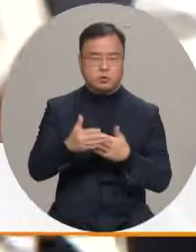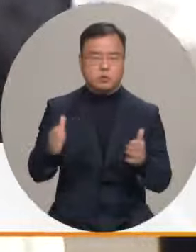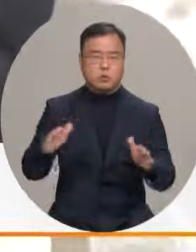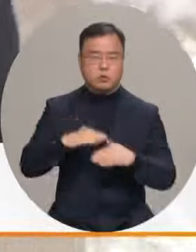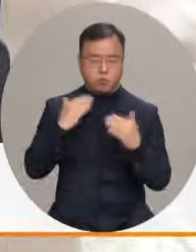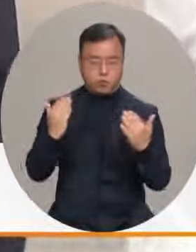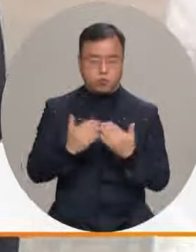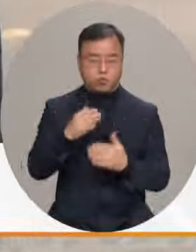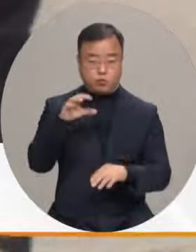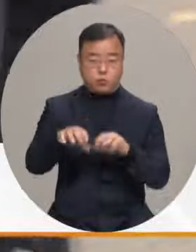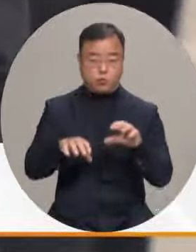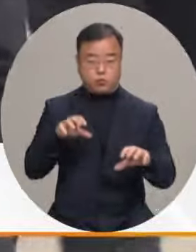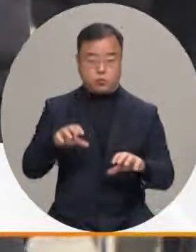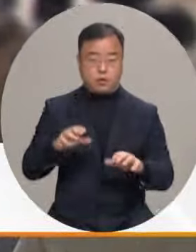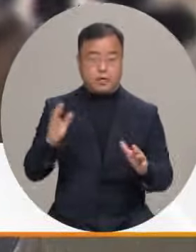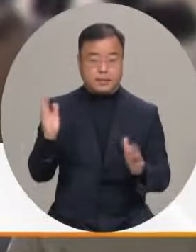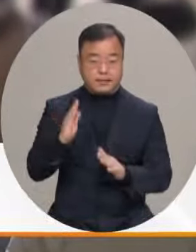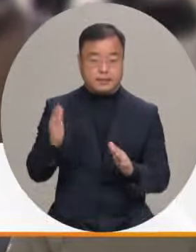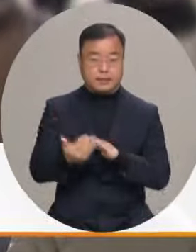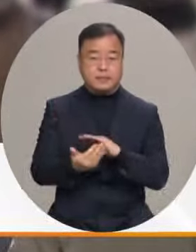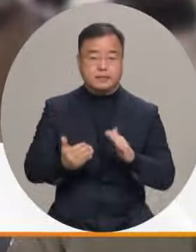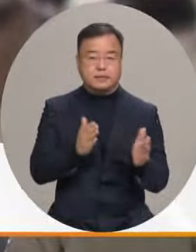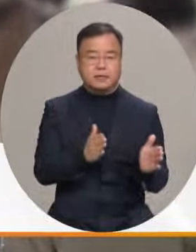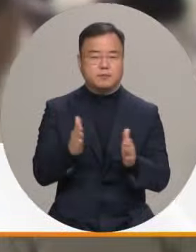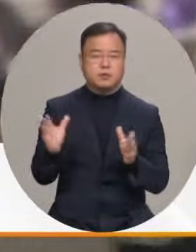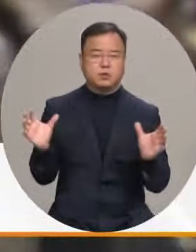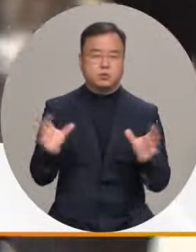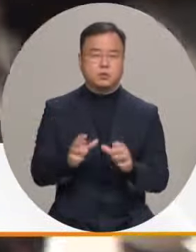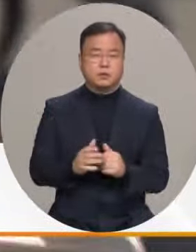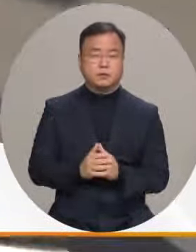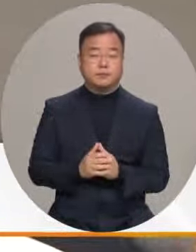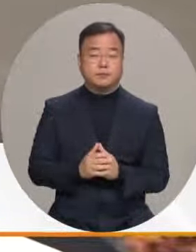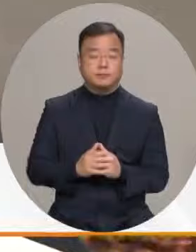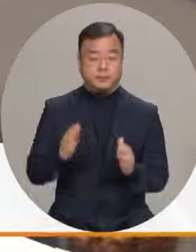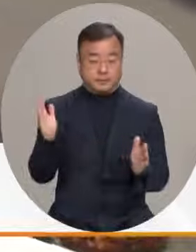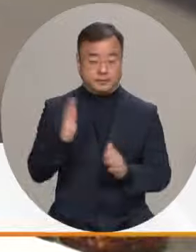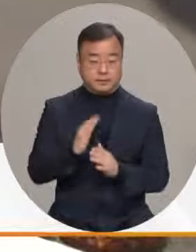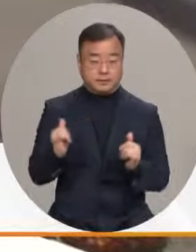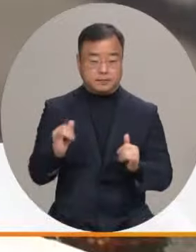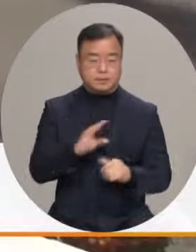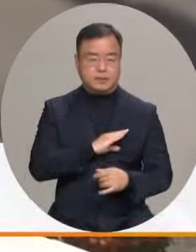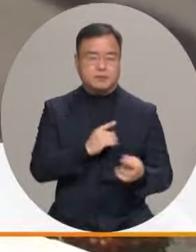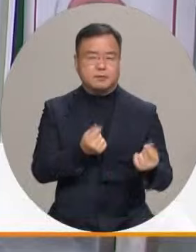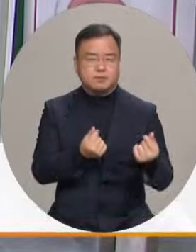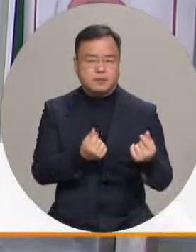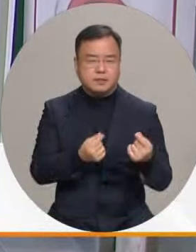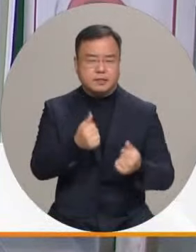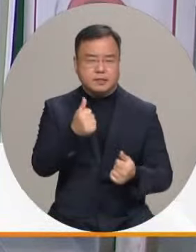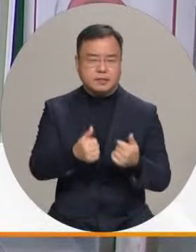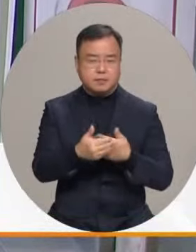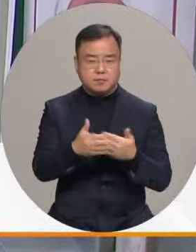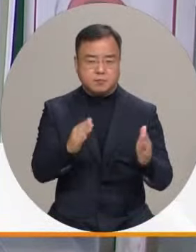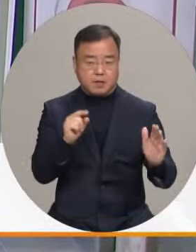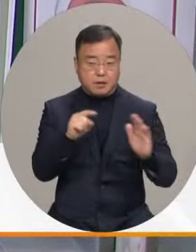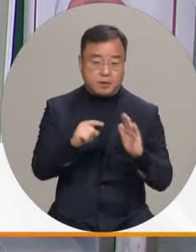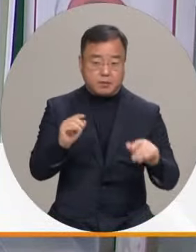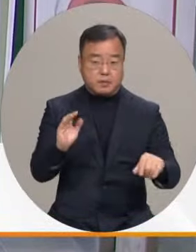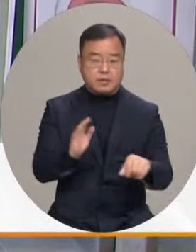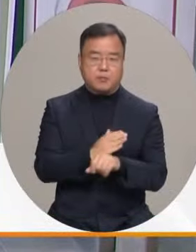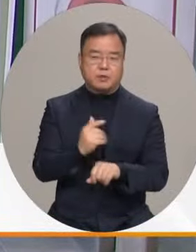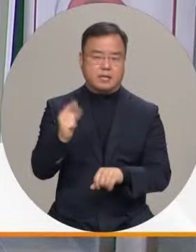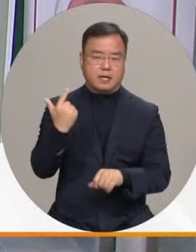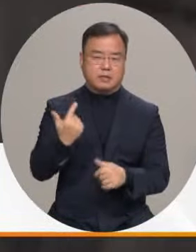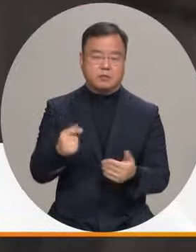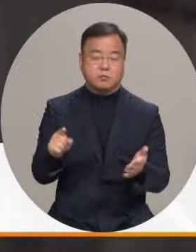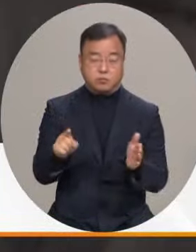시험장에서 수험생 예비 소집이 진행됩니다 수험생들은 이름이 비슷한 고사장에 잘못 찾아가지 않도록 실제